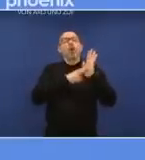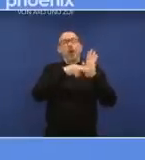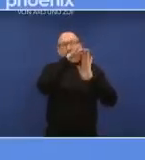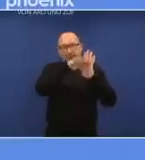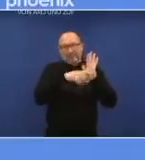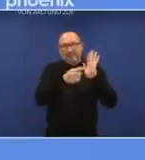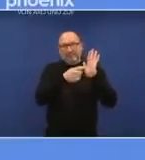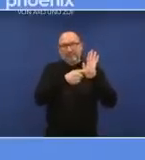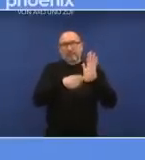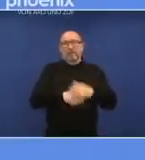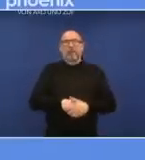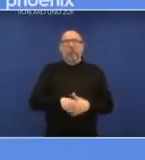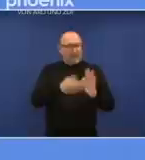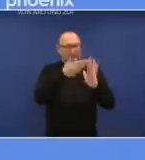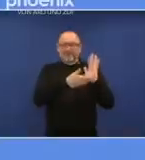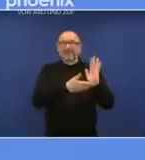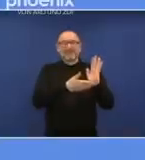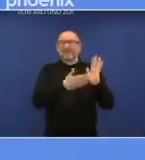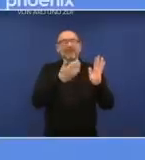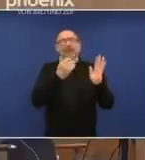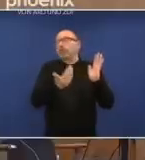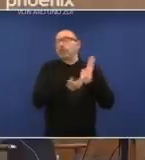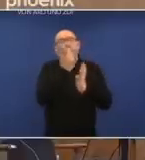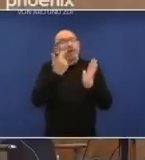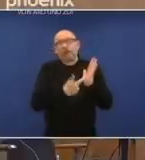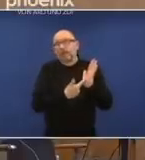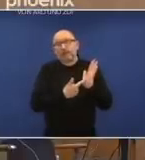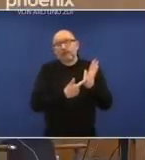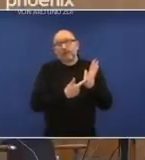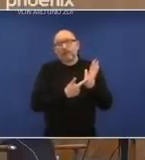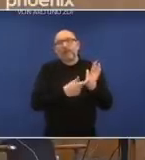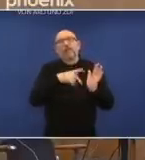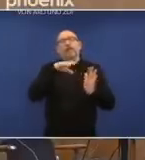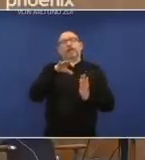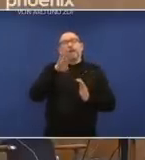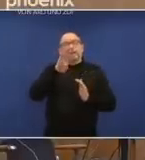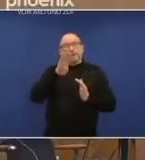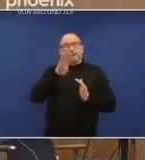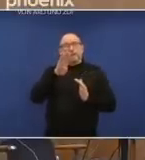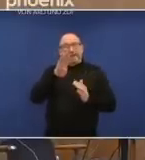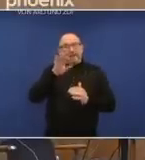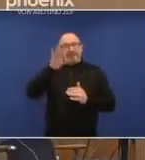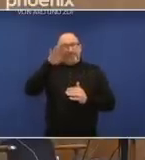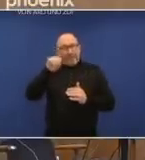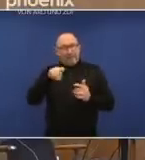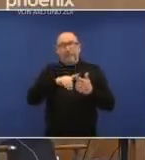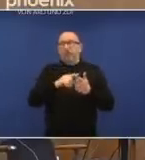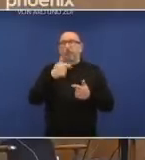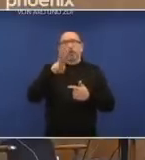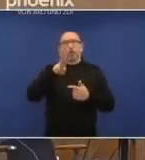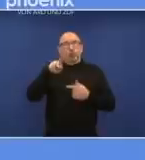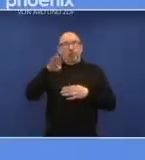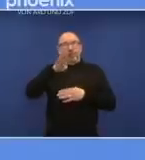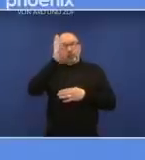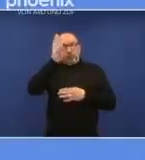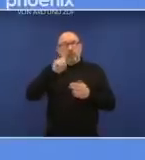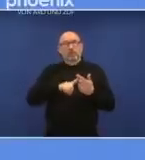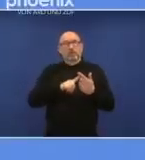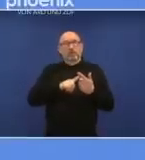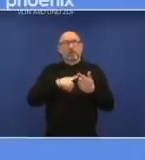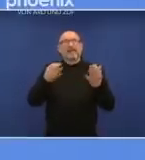nochmal zu wiederholen, nicht neu ist, sondern entwickelt wurde vom BfArM, vom TÜV Nord, im